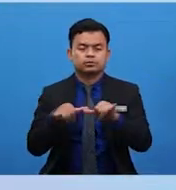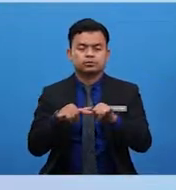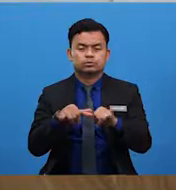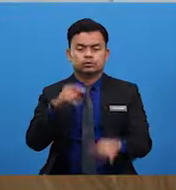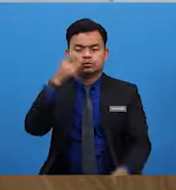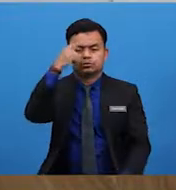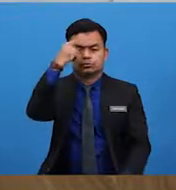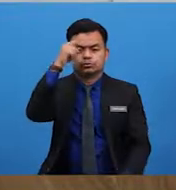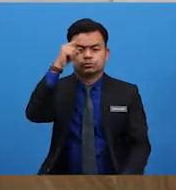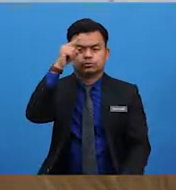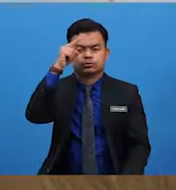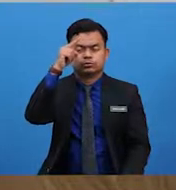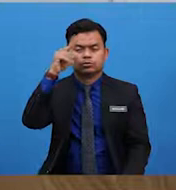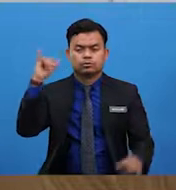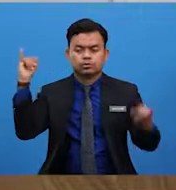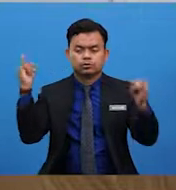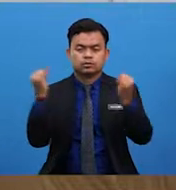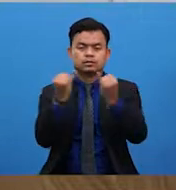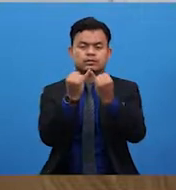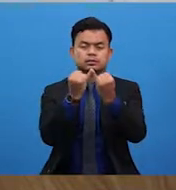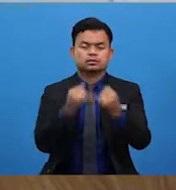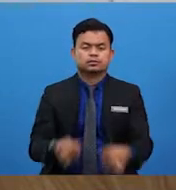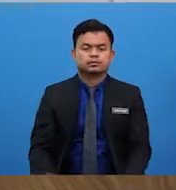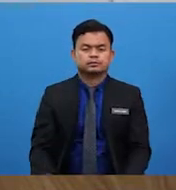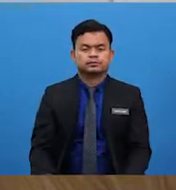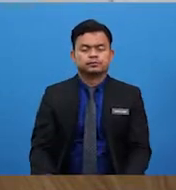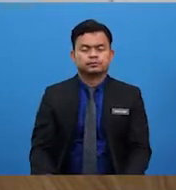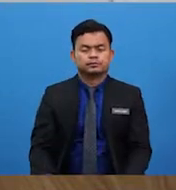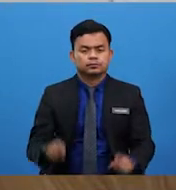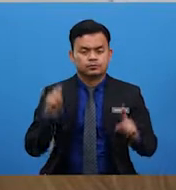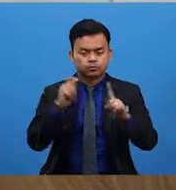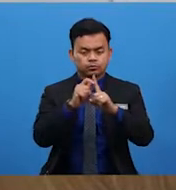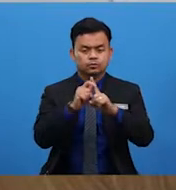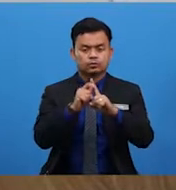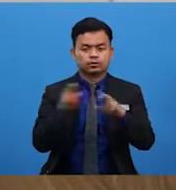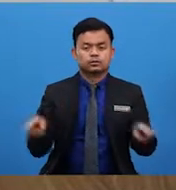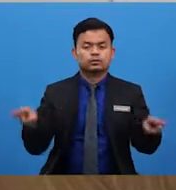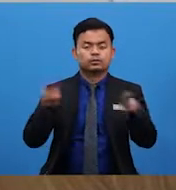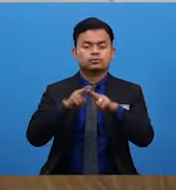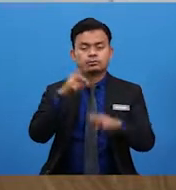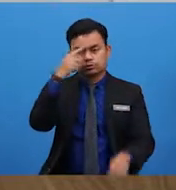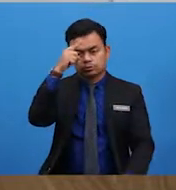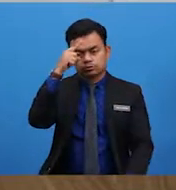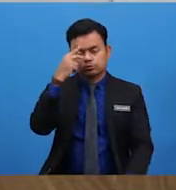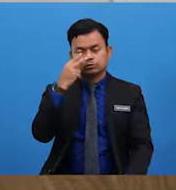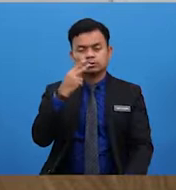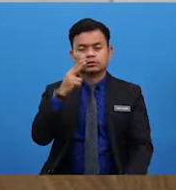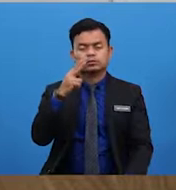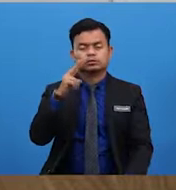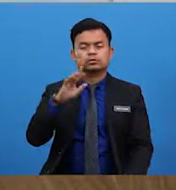maksudnya tujuan utama di adalah untuk melihat ketajaman rasa ataupun feeling devilling pada